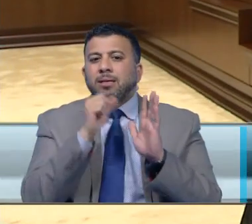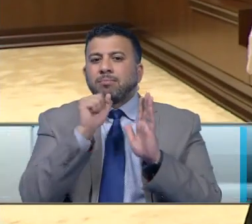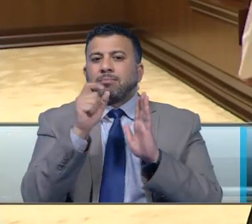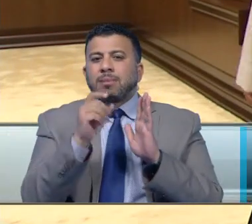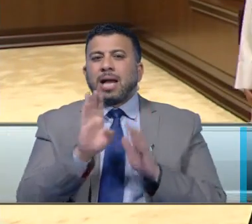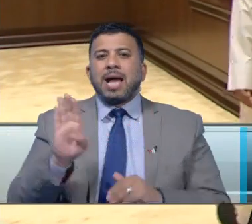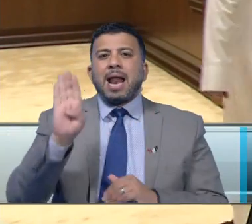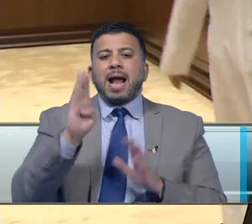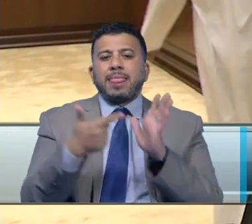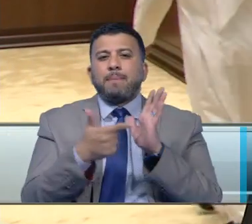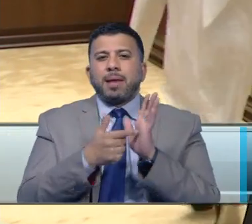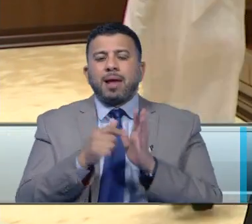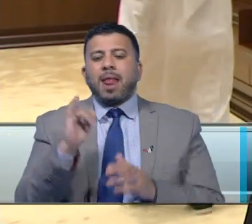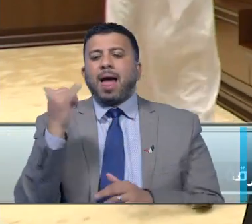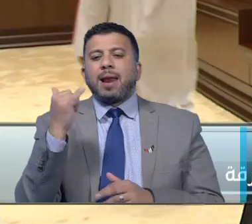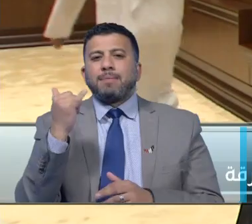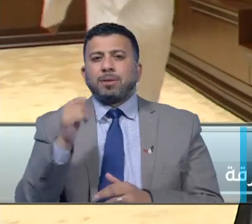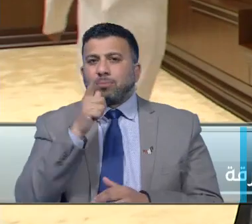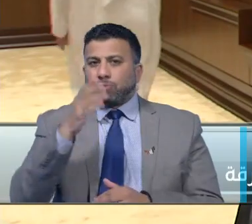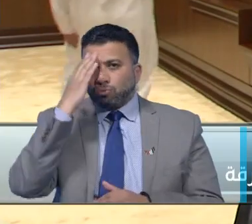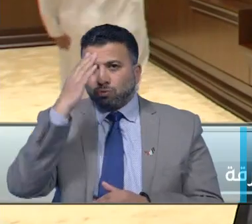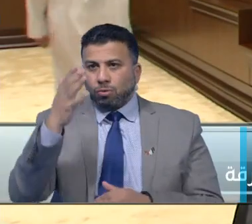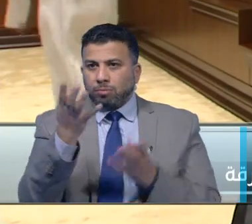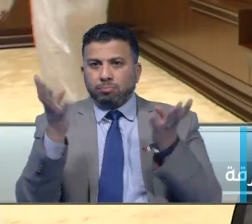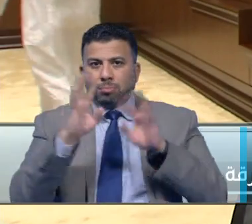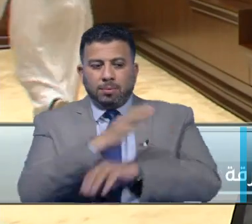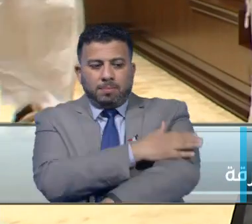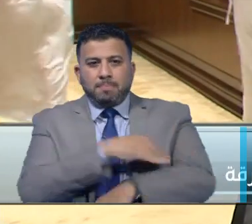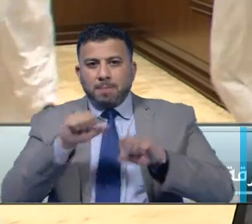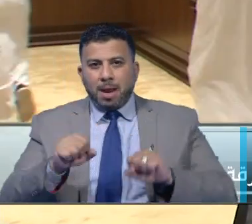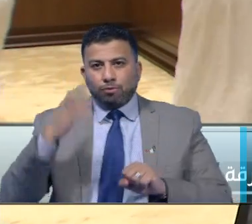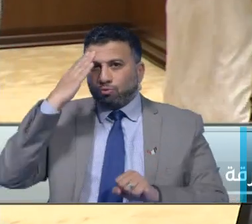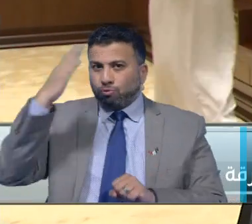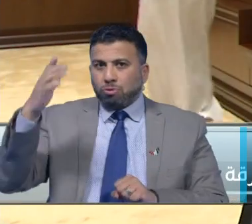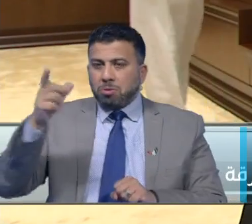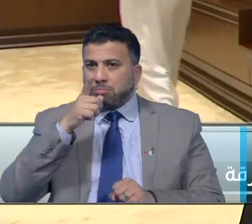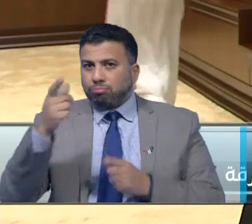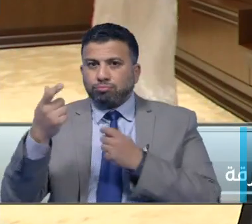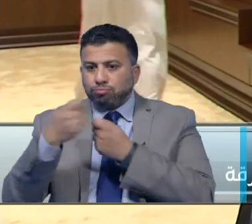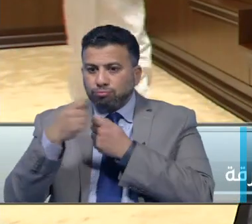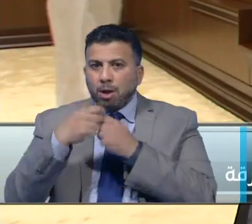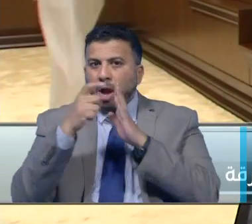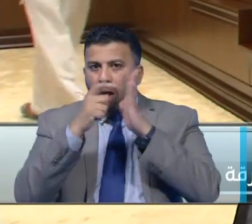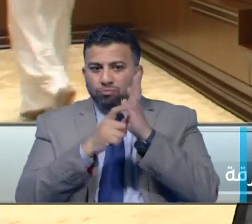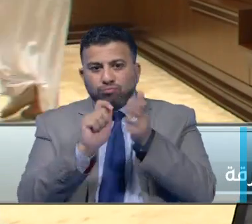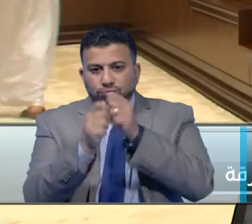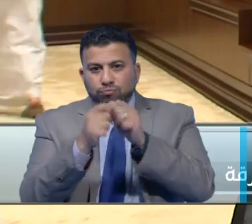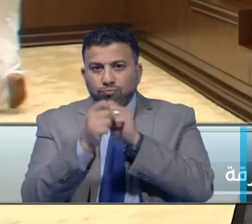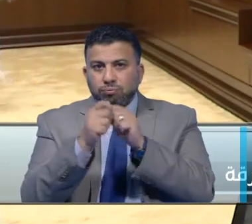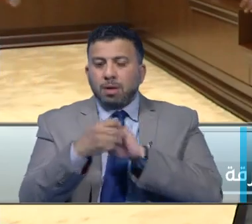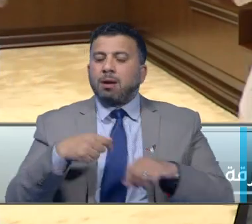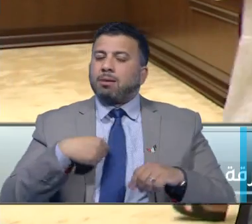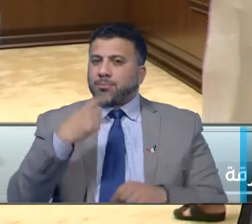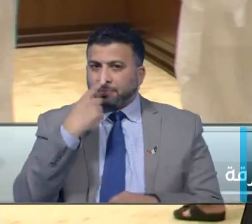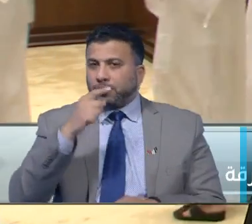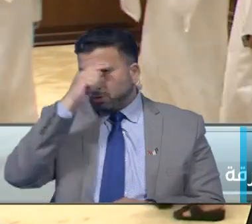قانون تنظيم الأكاديمية العربية، نشكر أعضاء المجلس الاستشاري على بعض الملاحظات، بعض المواد القانون والتي أقرت من قبل المجلس،